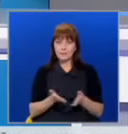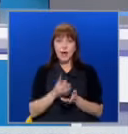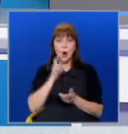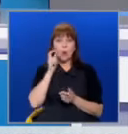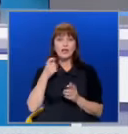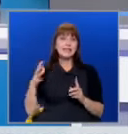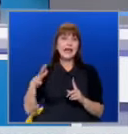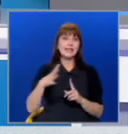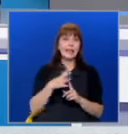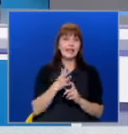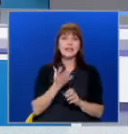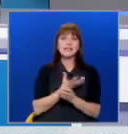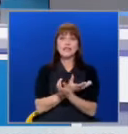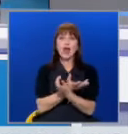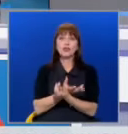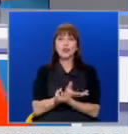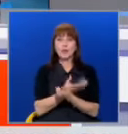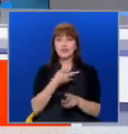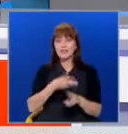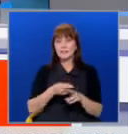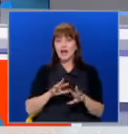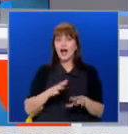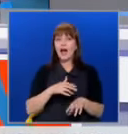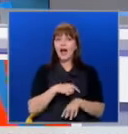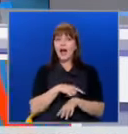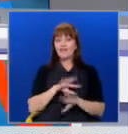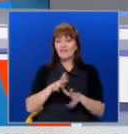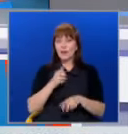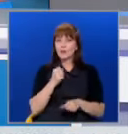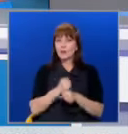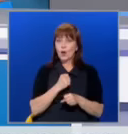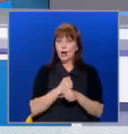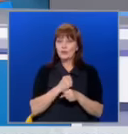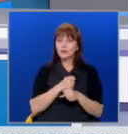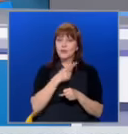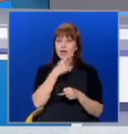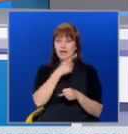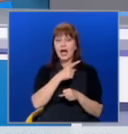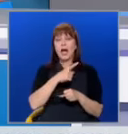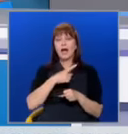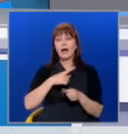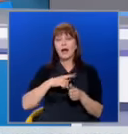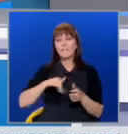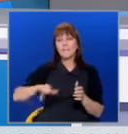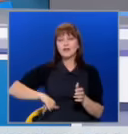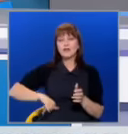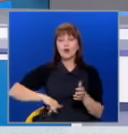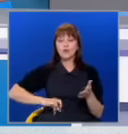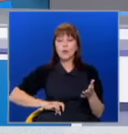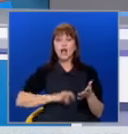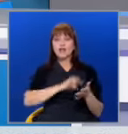Украинска атака с дронове спря временно работата на международното летище Внуково в Москва. Излитащите полети бяха преустановени, а